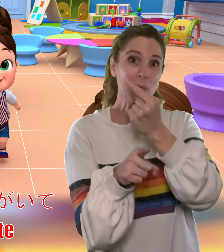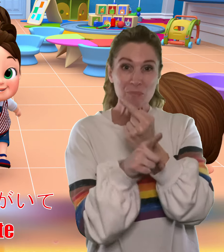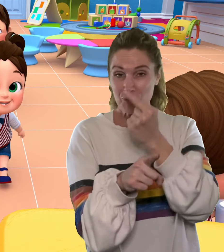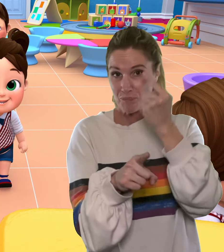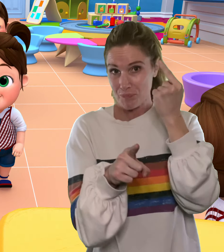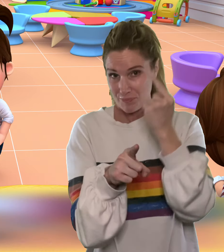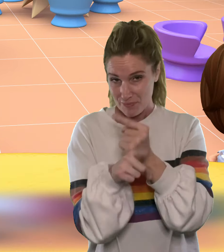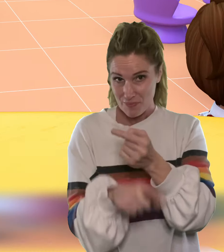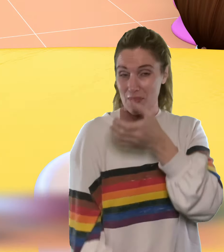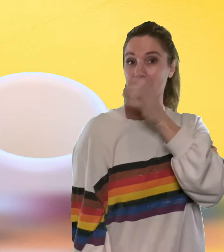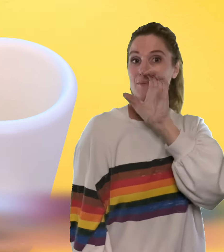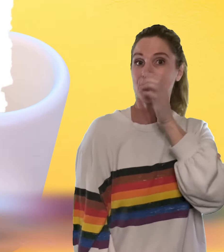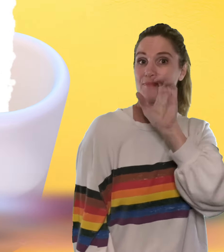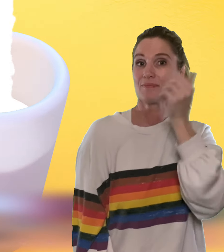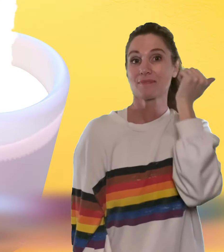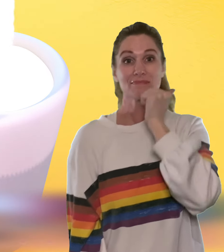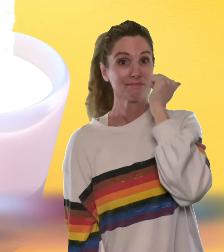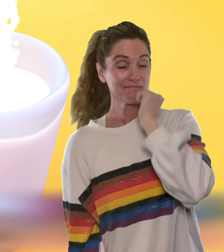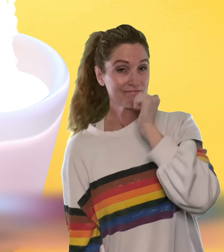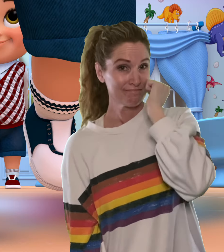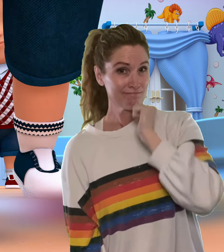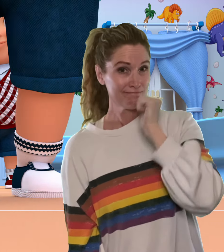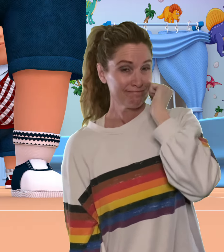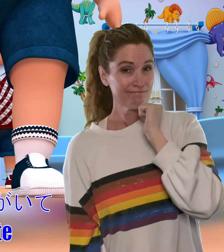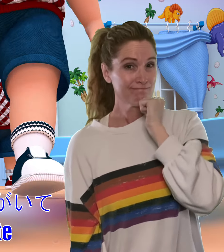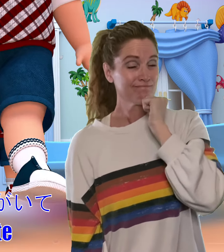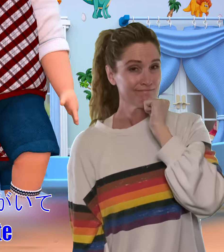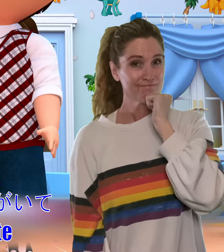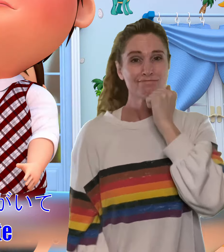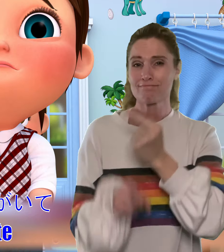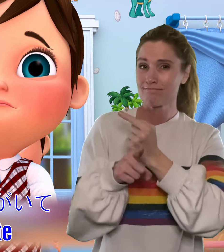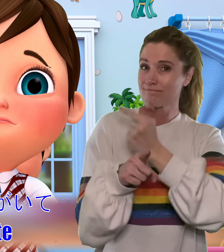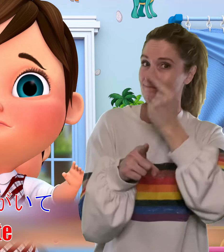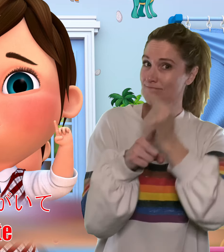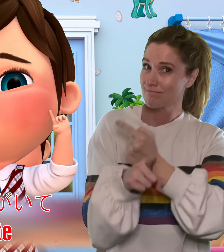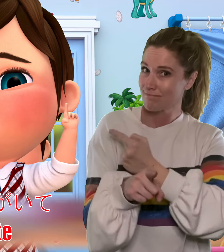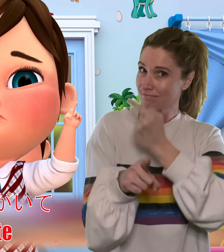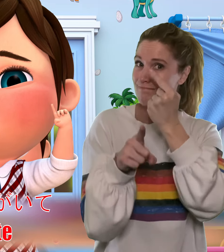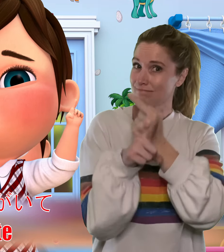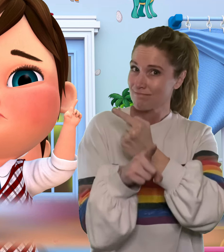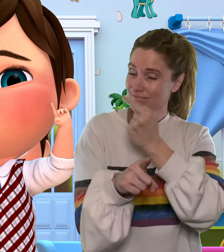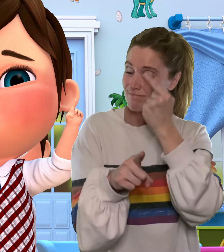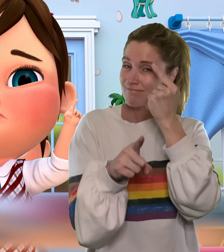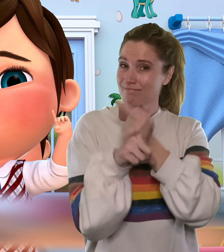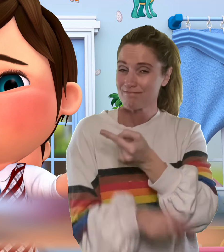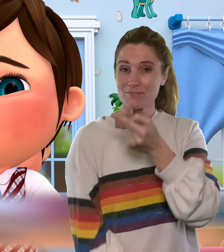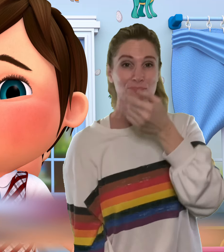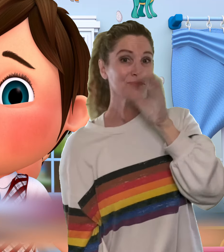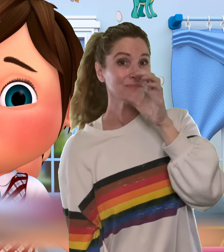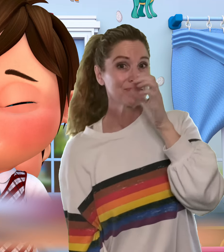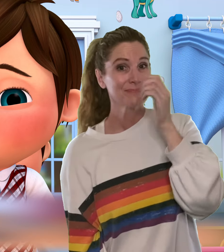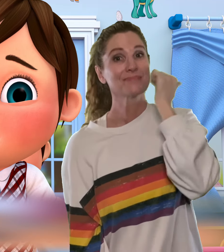飲んで毎日ねちゃんとちゃんと飲んで毎日